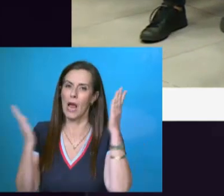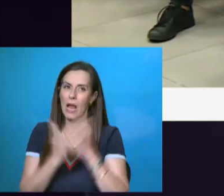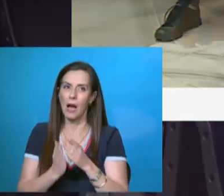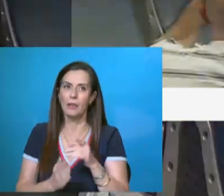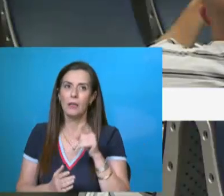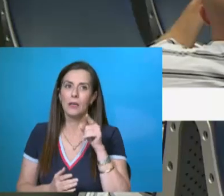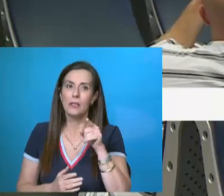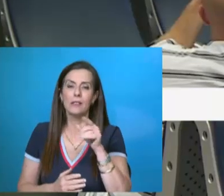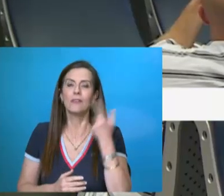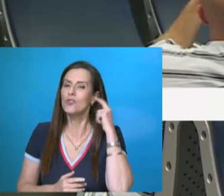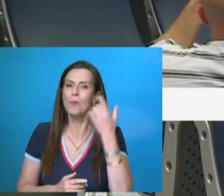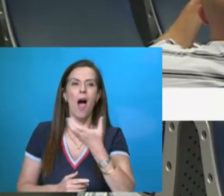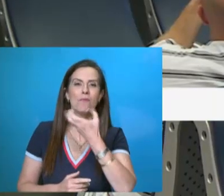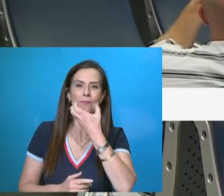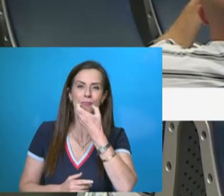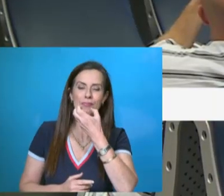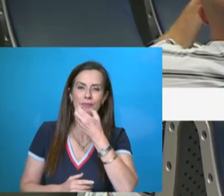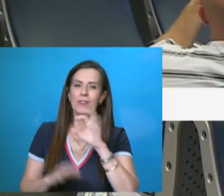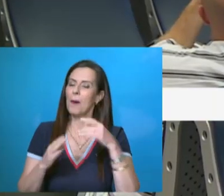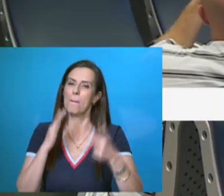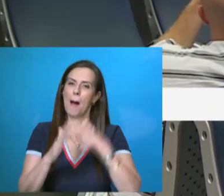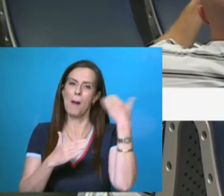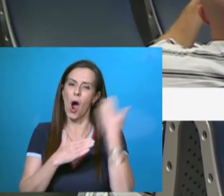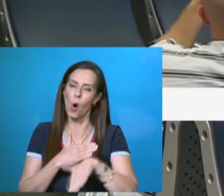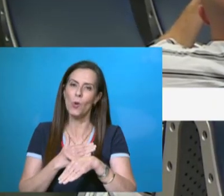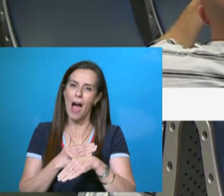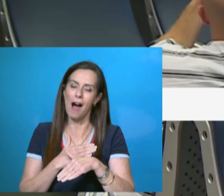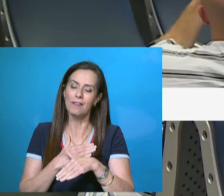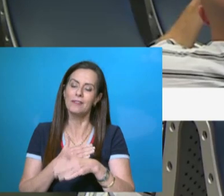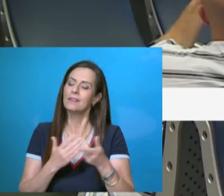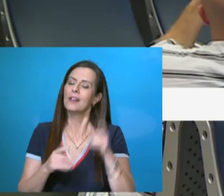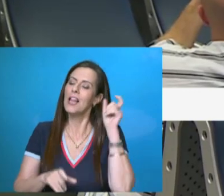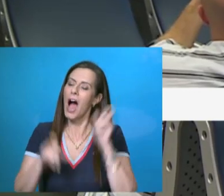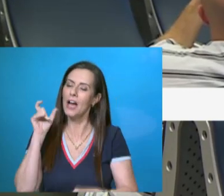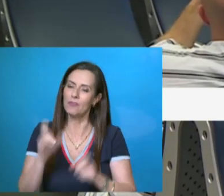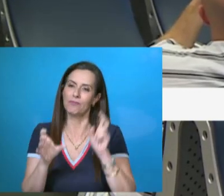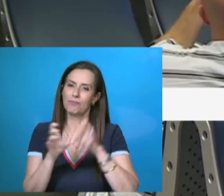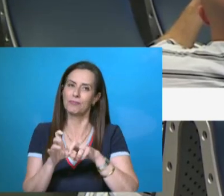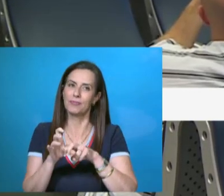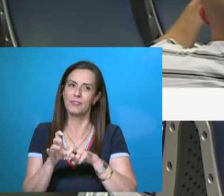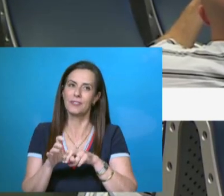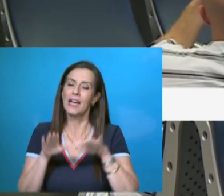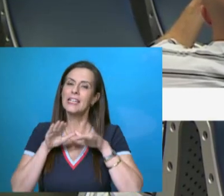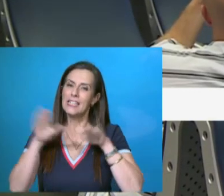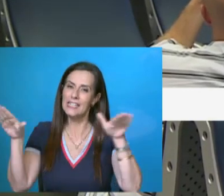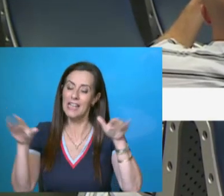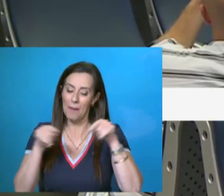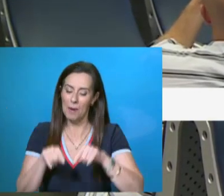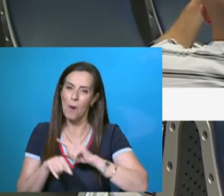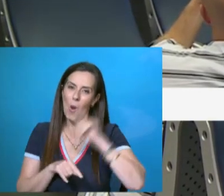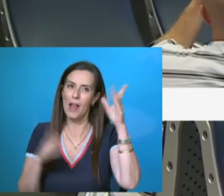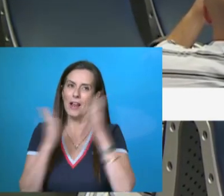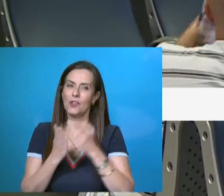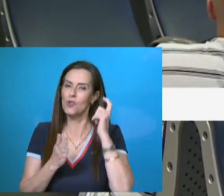הקריאה האחרונה בהחלט בשידור חי לאותם נושאים מעטים מאוד בטיסה קטנה של ארקיע שיוצאת מפה. הנה, יש כאן גם